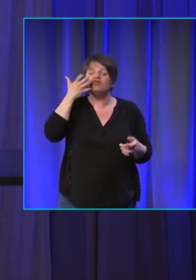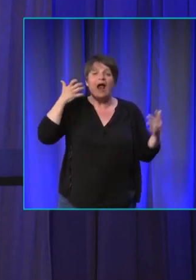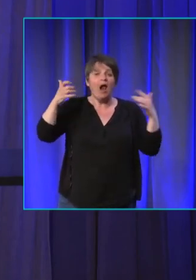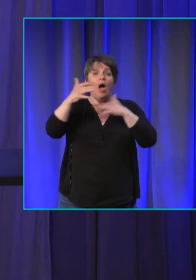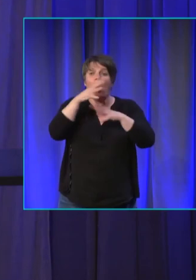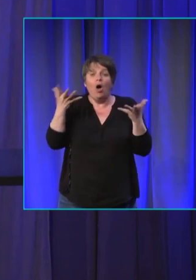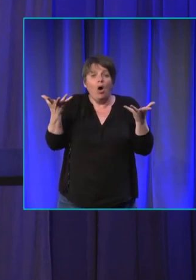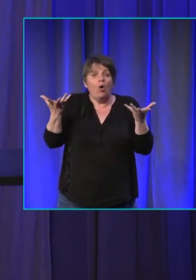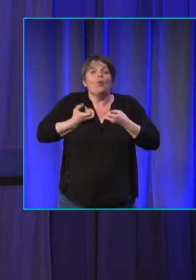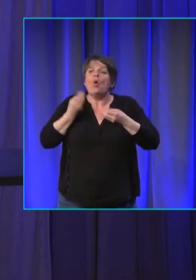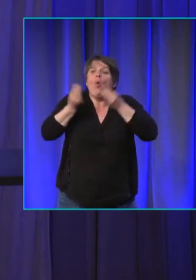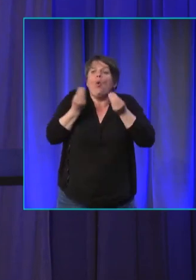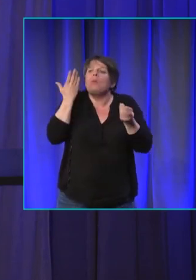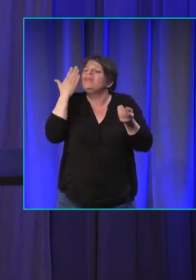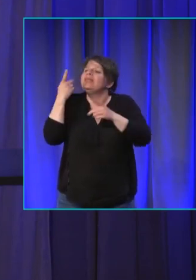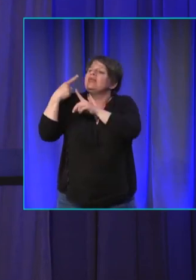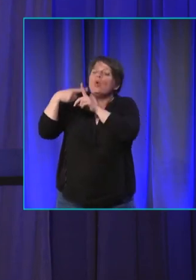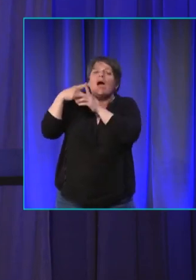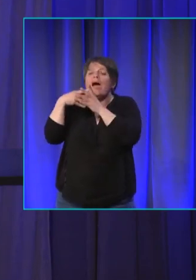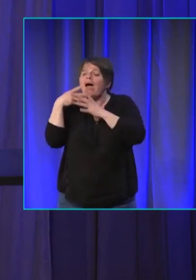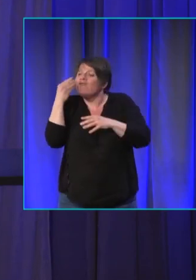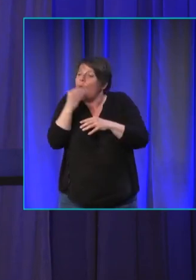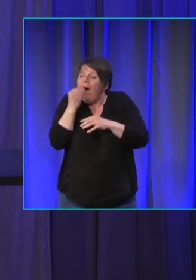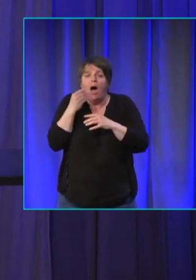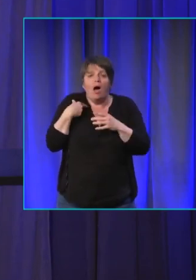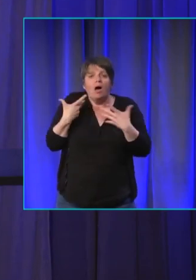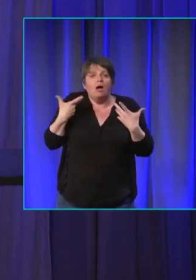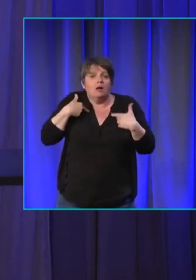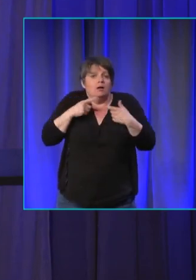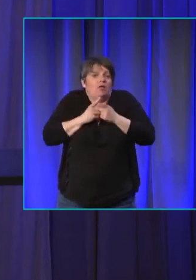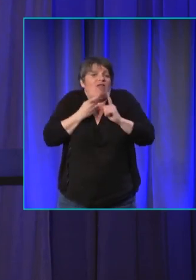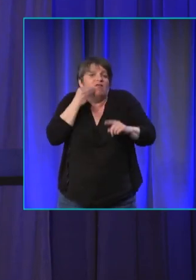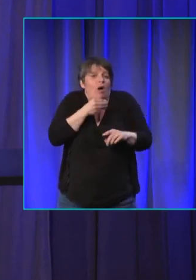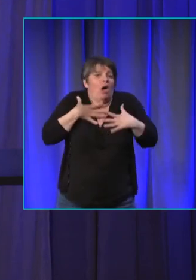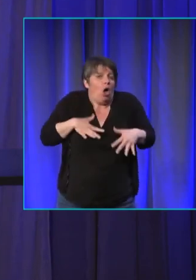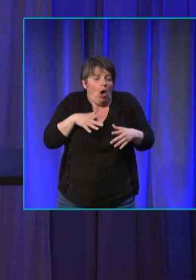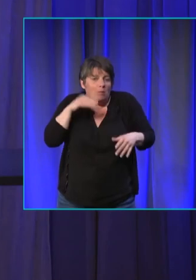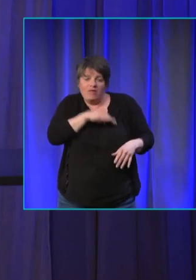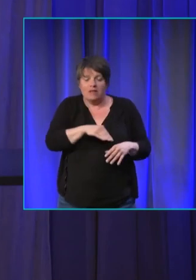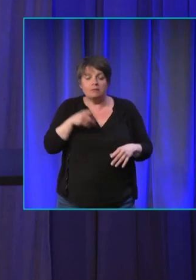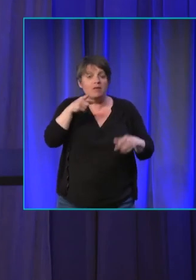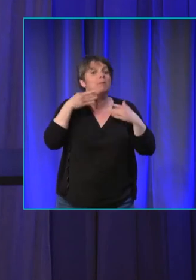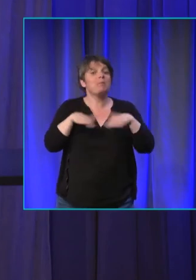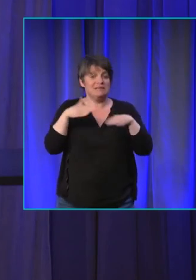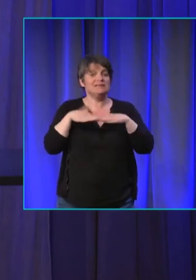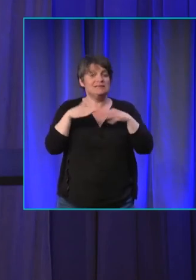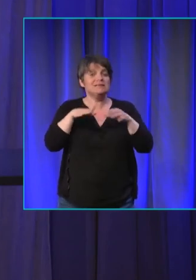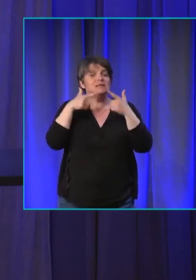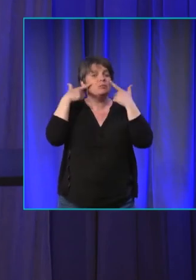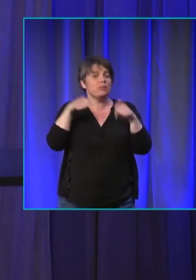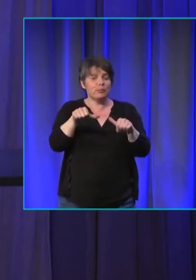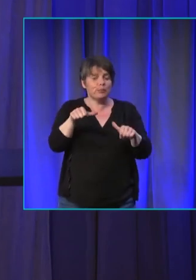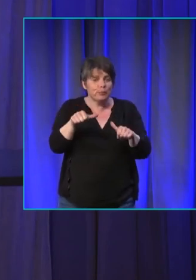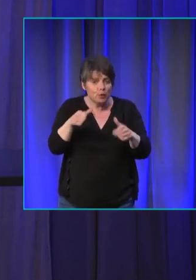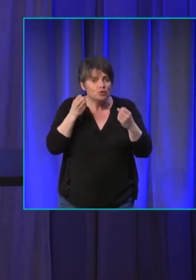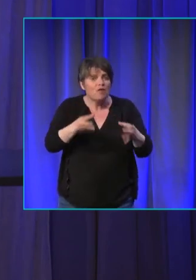va se refroidir plus vite en fonction des conditions environnementales. Et à la piscine, c'est ce qu'on